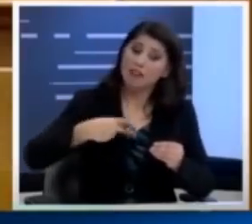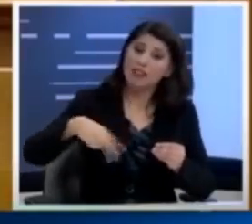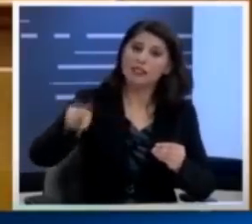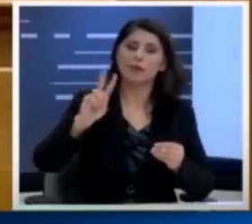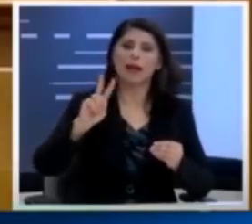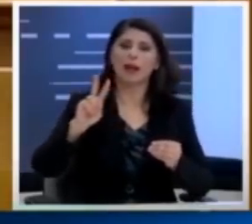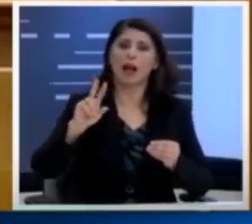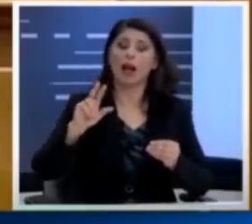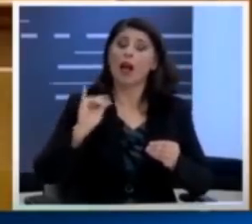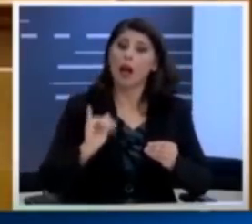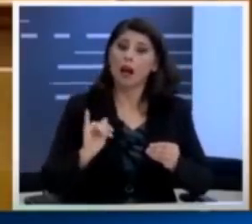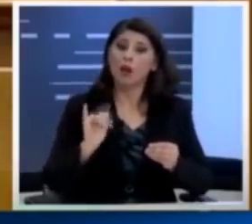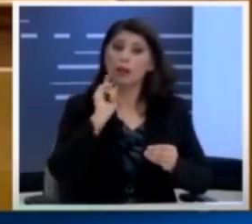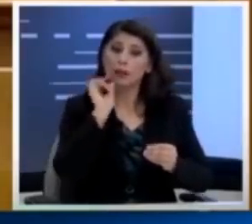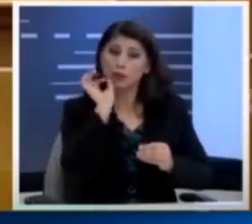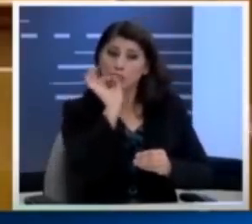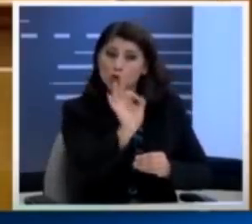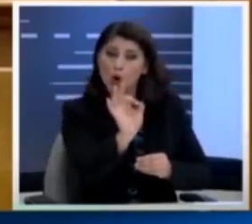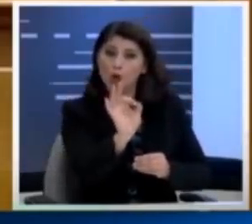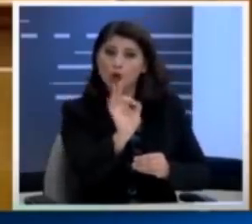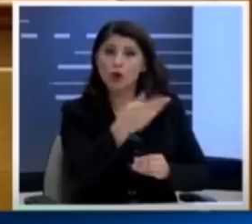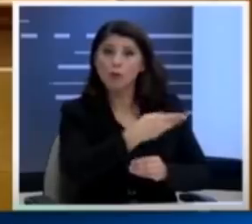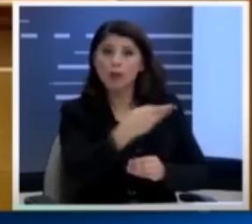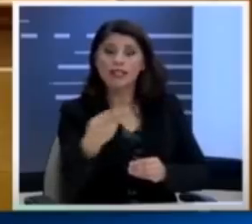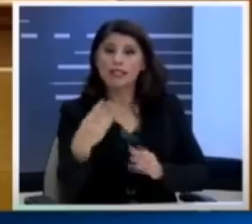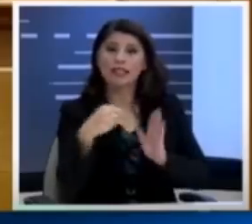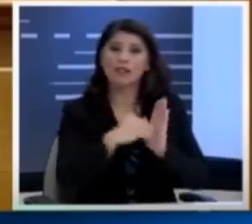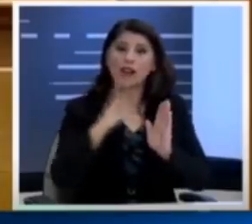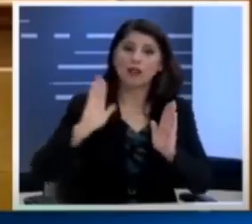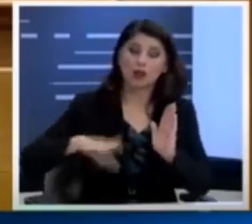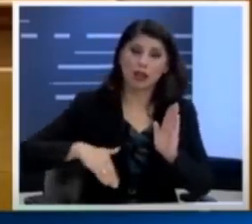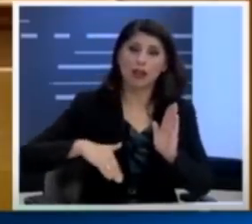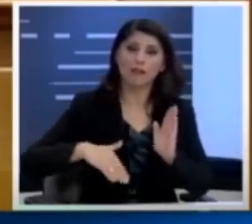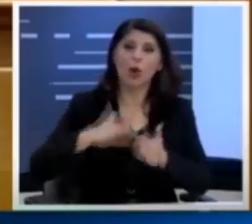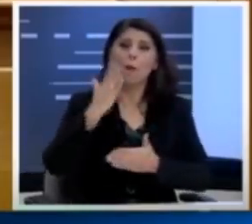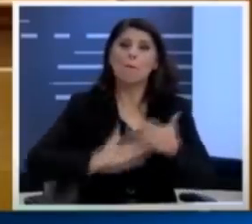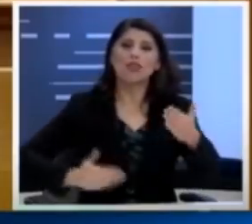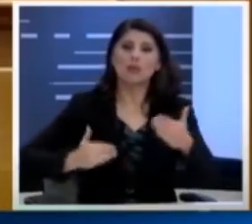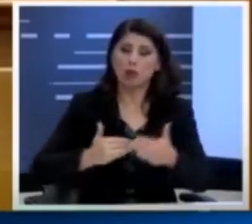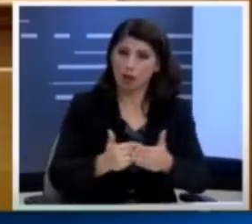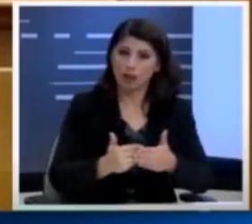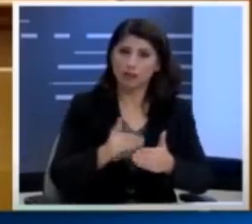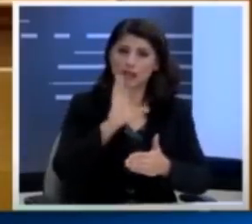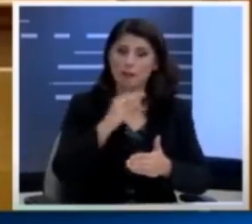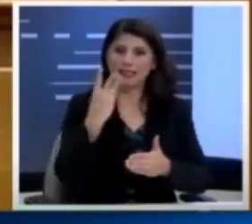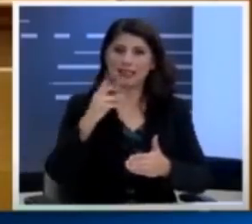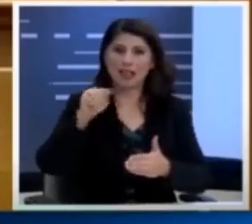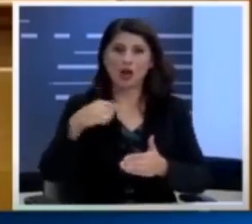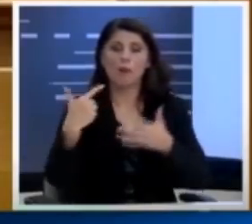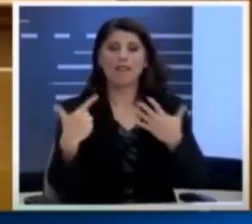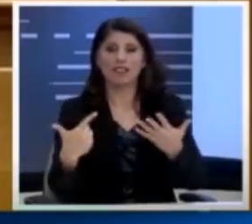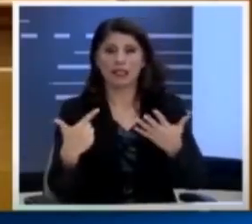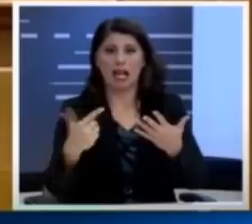αυξημένα ακόμα και από τους στόχους που εσείς είχατε θέσει στο τελευταίο μέσο πρόθεσμο, στα